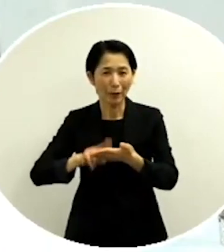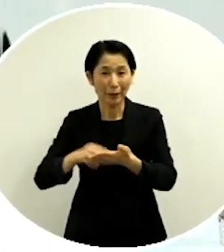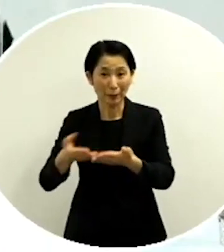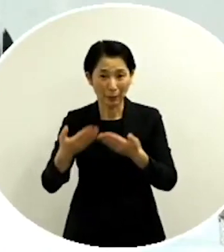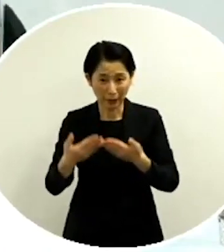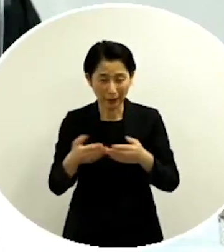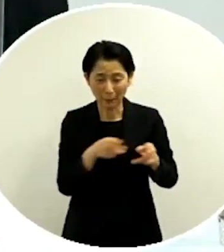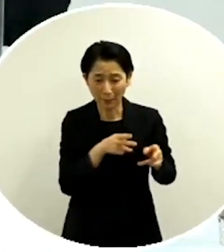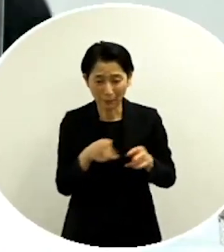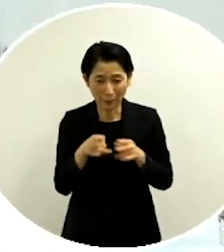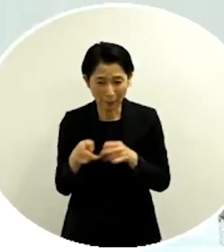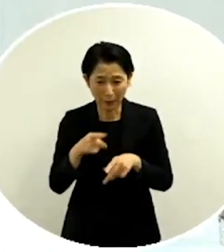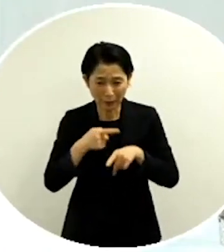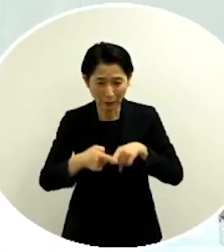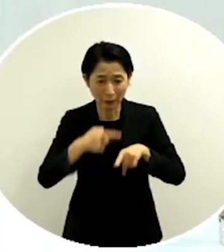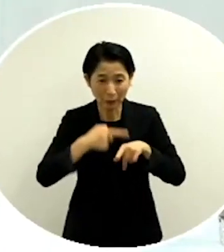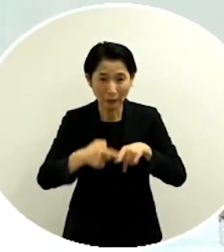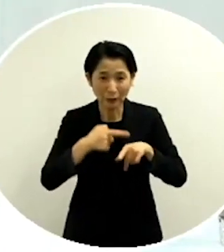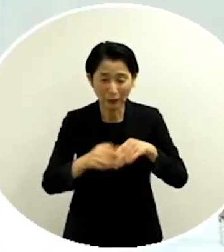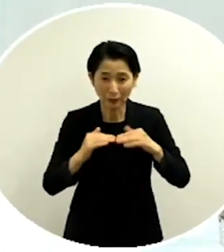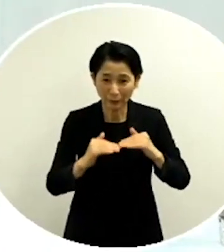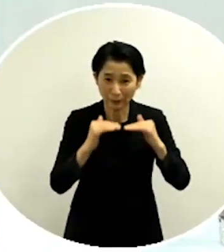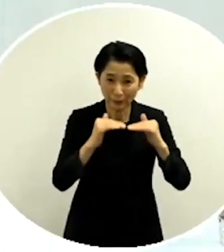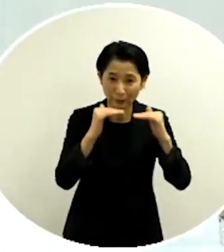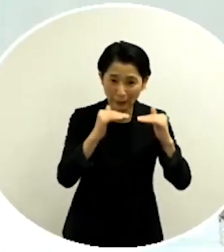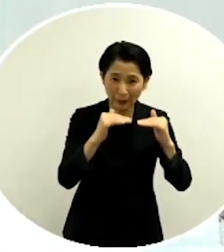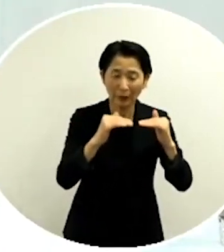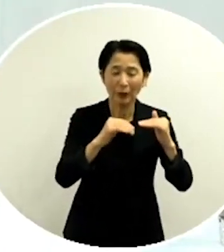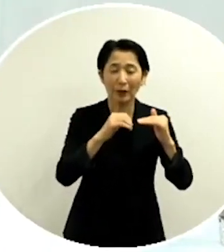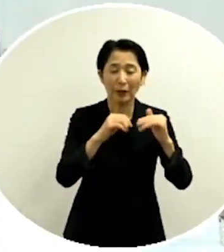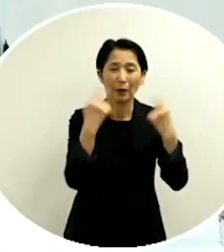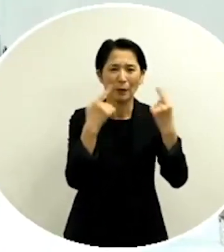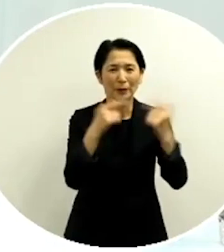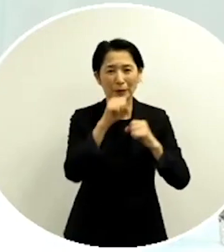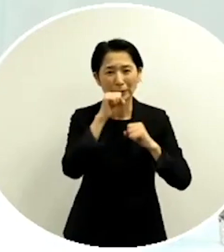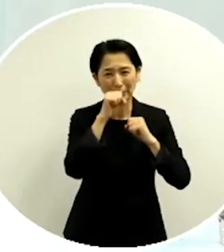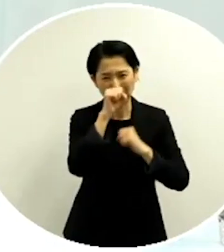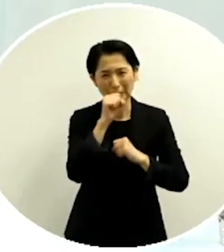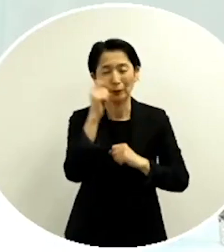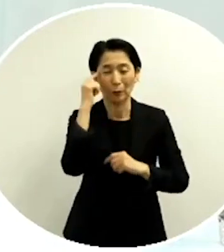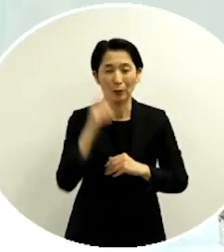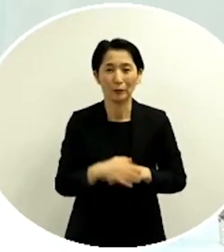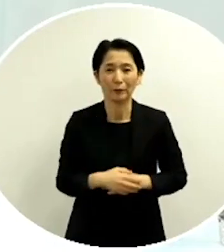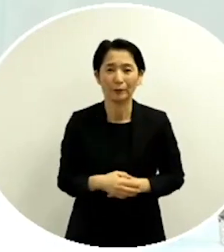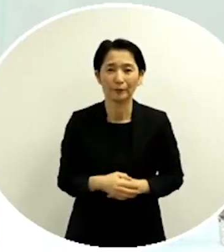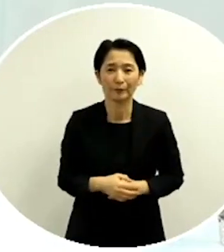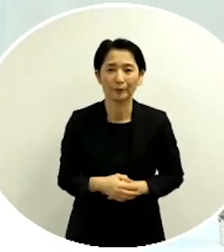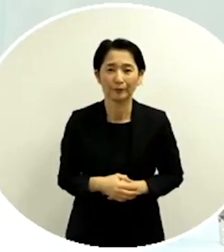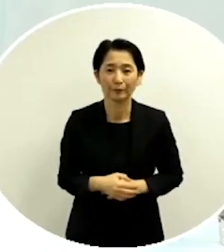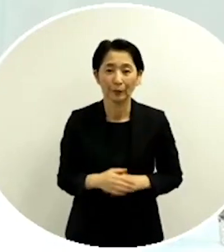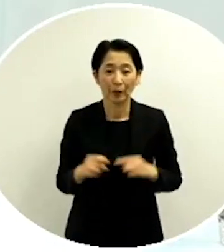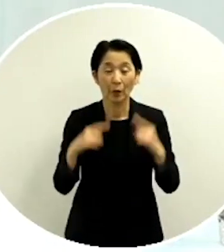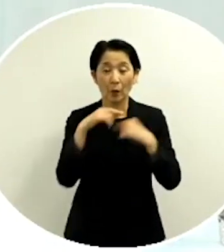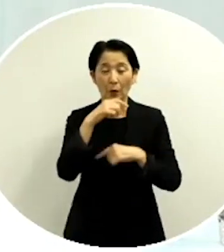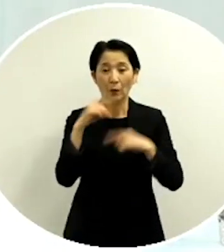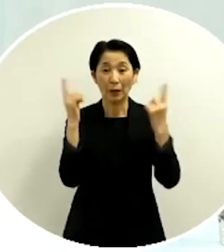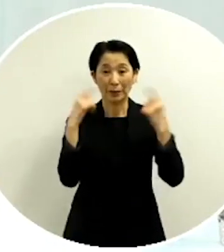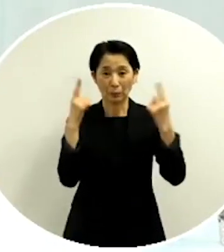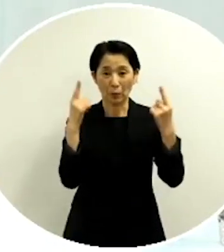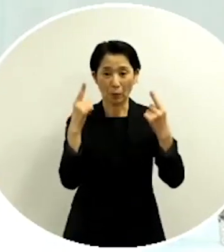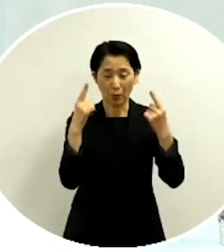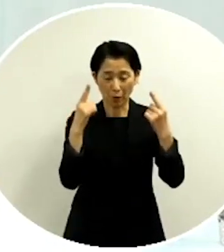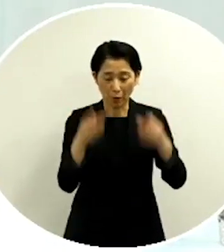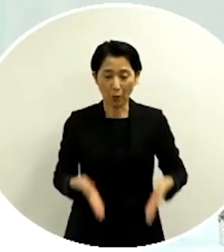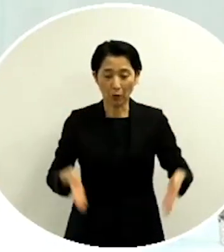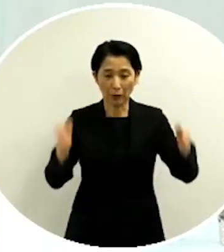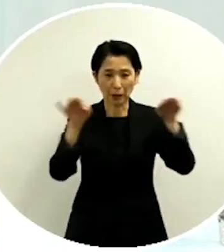じゃ前の準備を少しずつ積み上げてですねやるのがいいんじゃないかなと思っていますそれと率もですね建物の中で